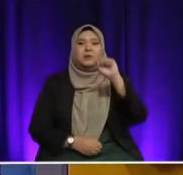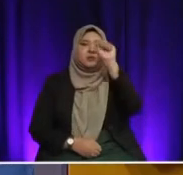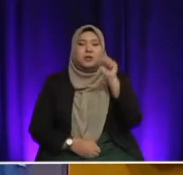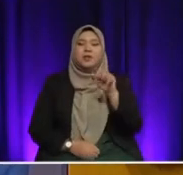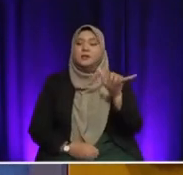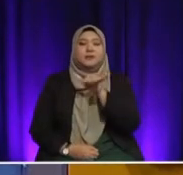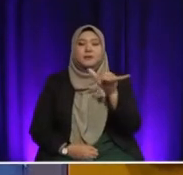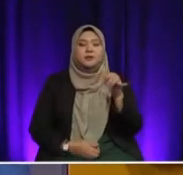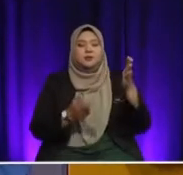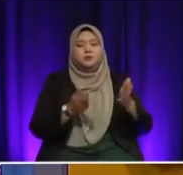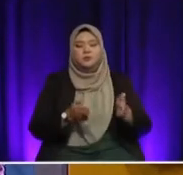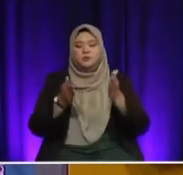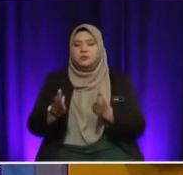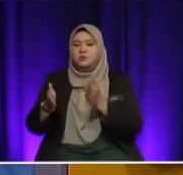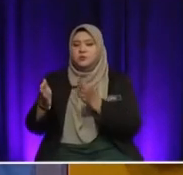minta